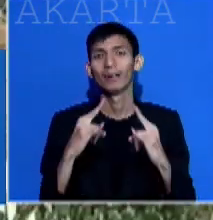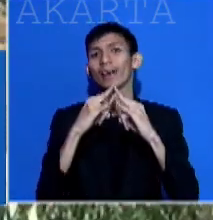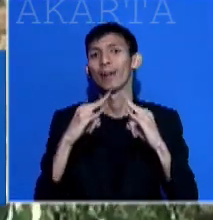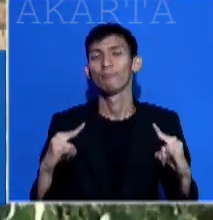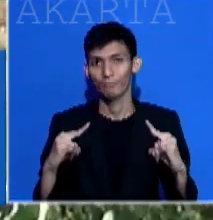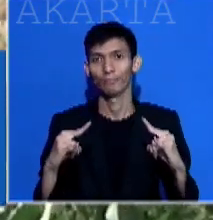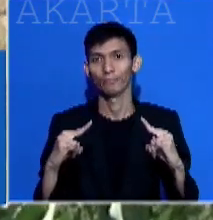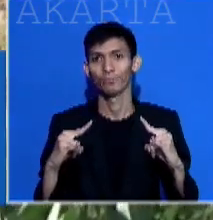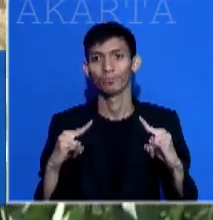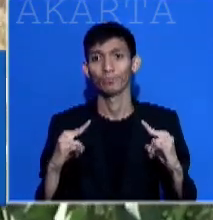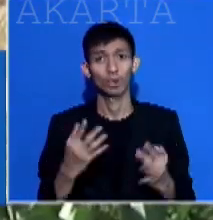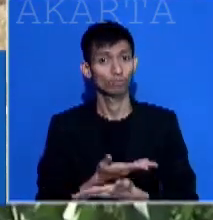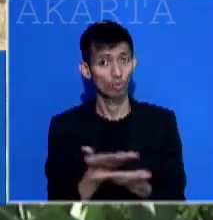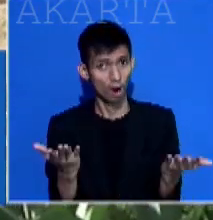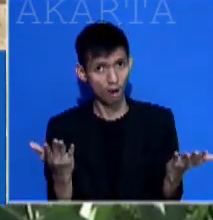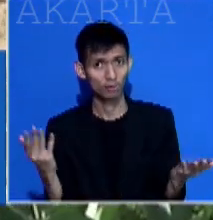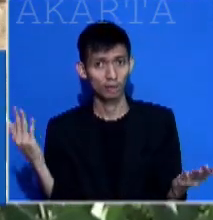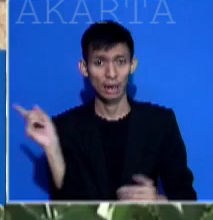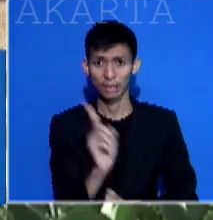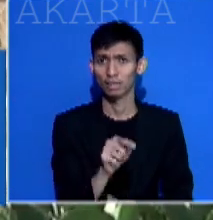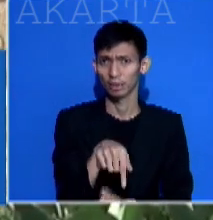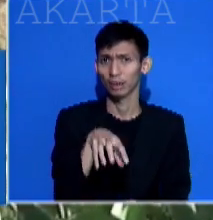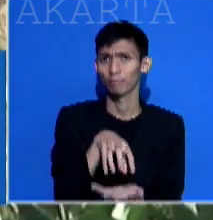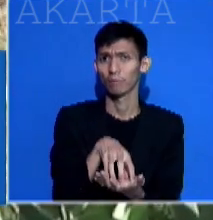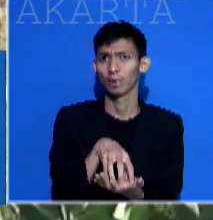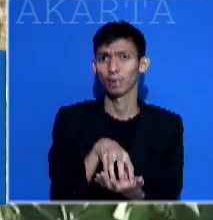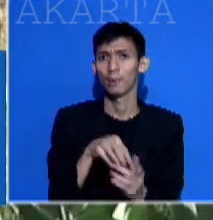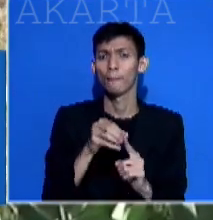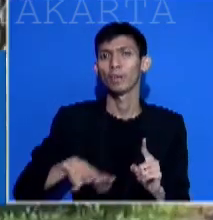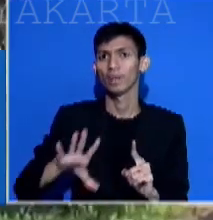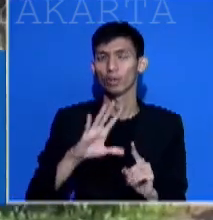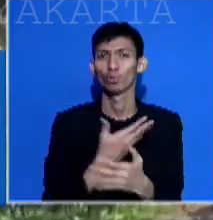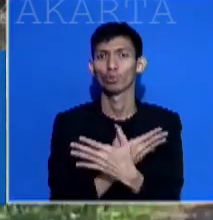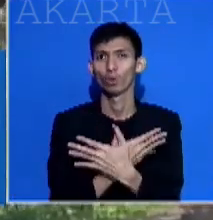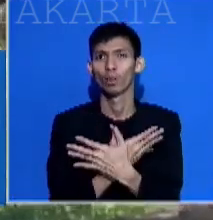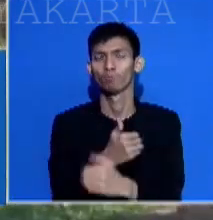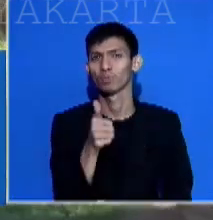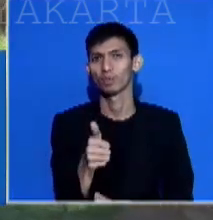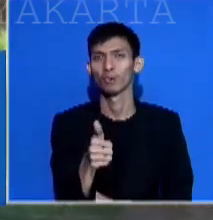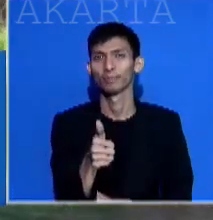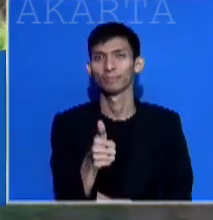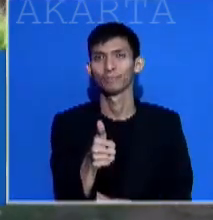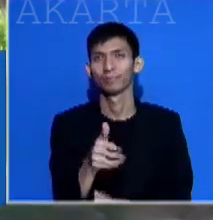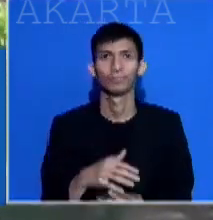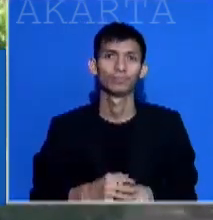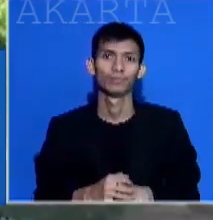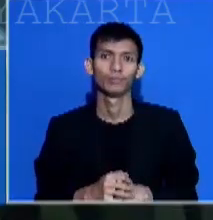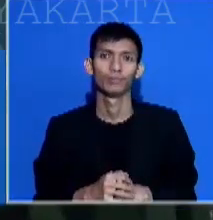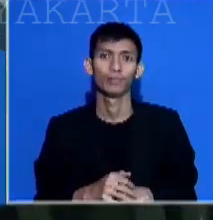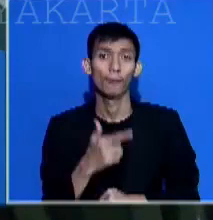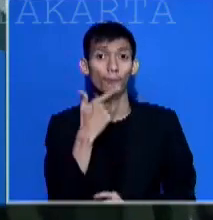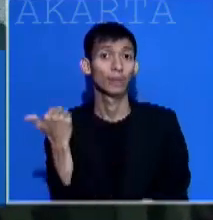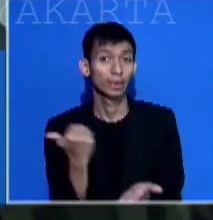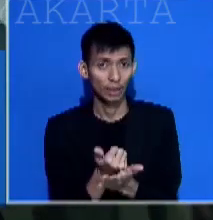ngendangi pesisir, mbok pilih pesisir kesirat ing Gunung Kidul menika saged dipun dadosaken pilihan. Ingkang baken, wisatawan